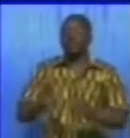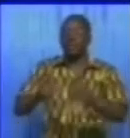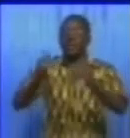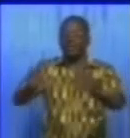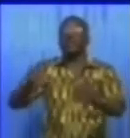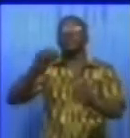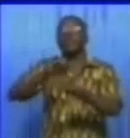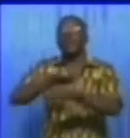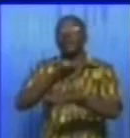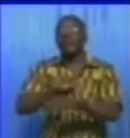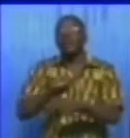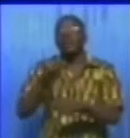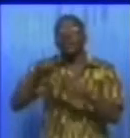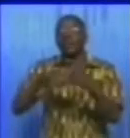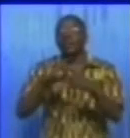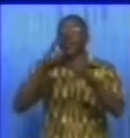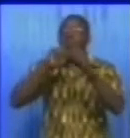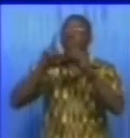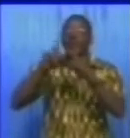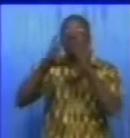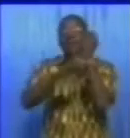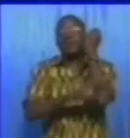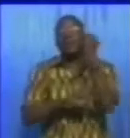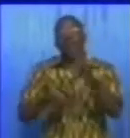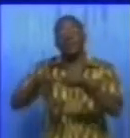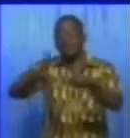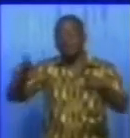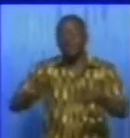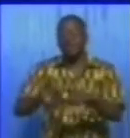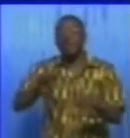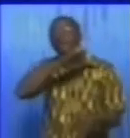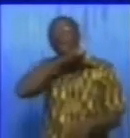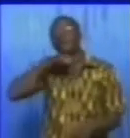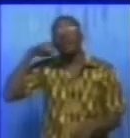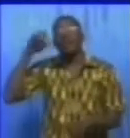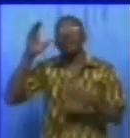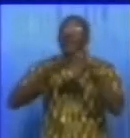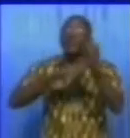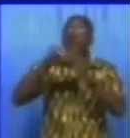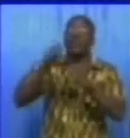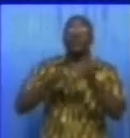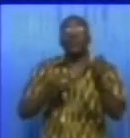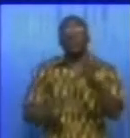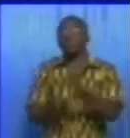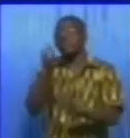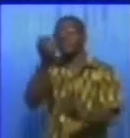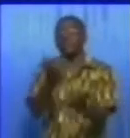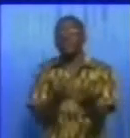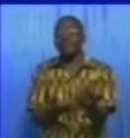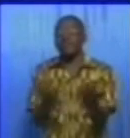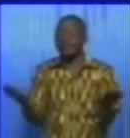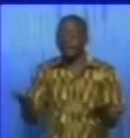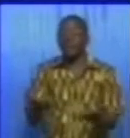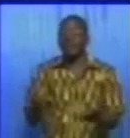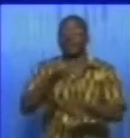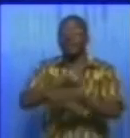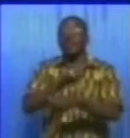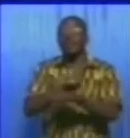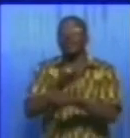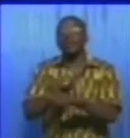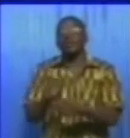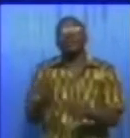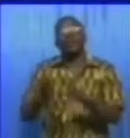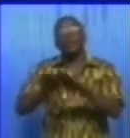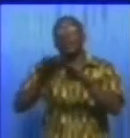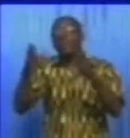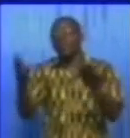stade dont on parlait tout à l'heure, le stade de la région du Sahel, qui est l'une des infrastructures les plus attendues ici. Alors, les travaux ont été lancés à la